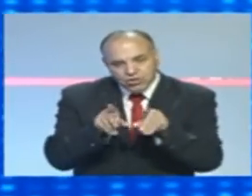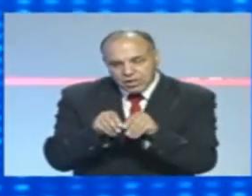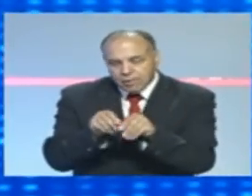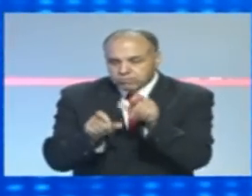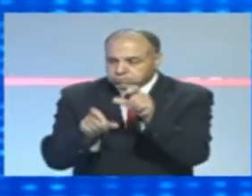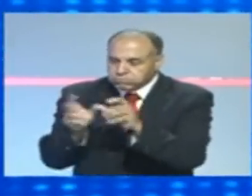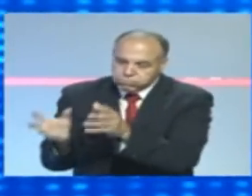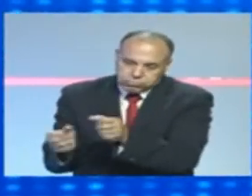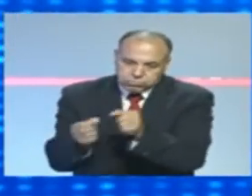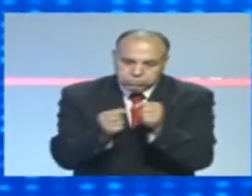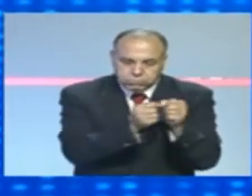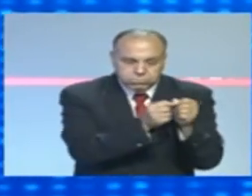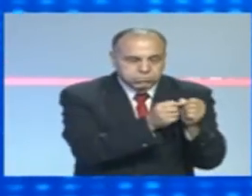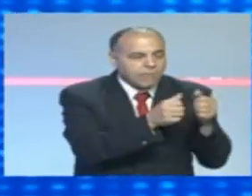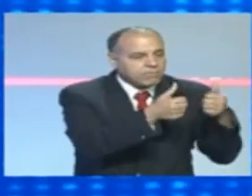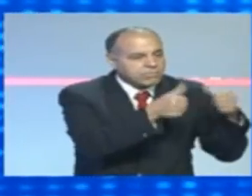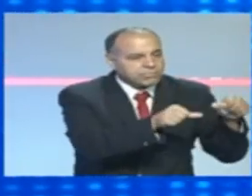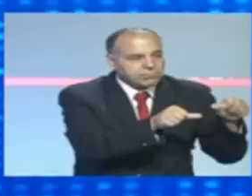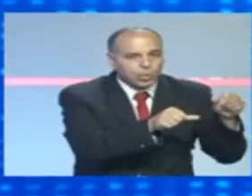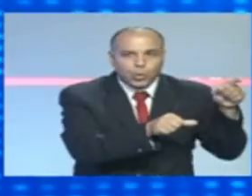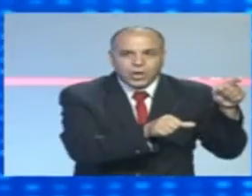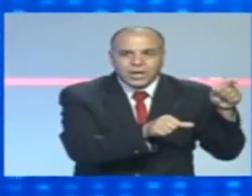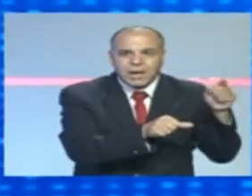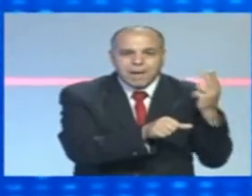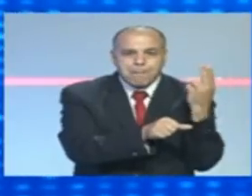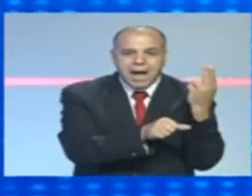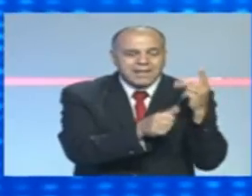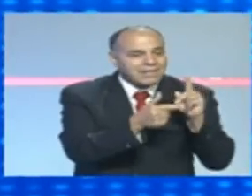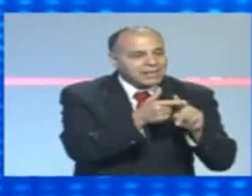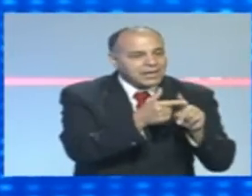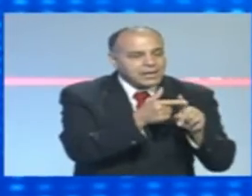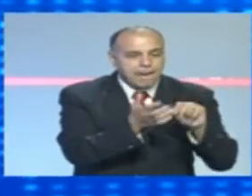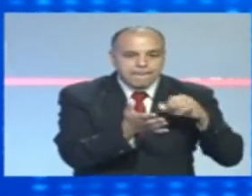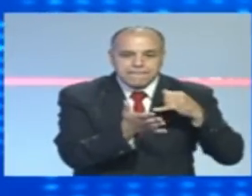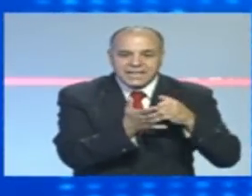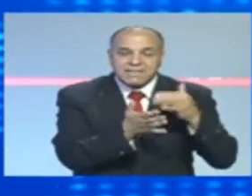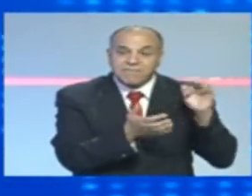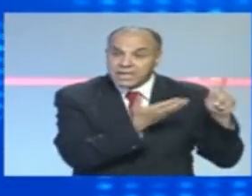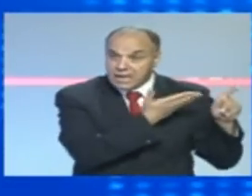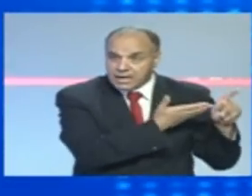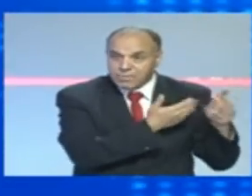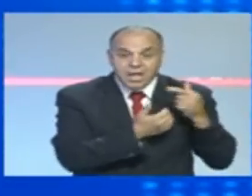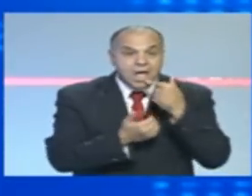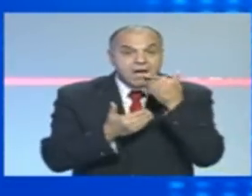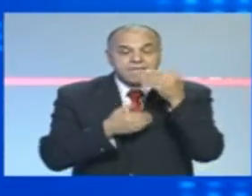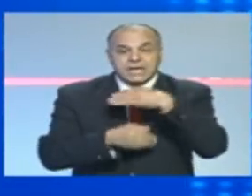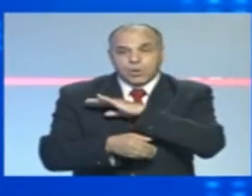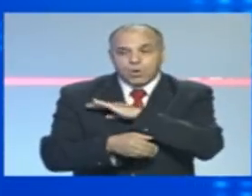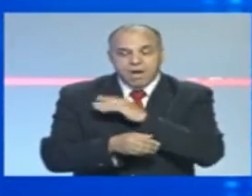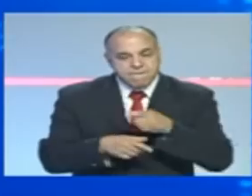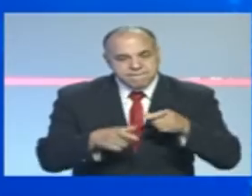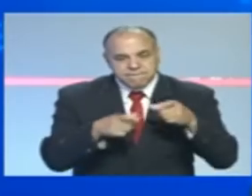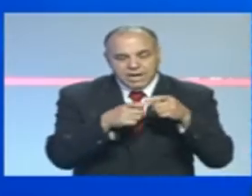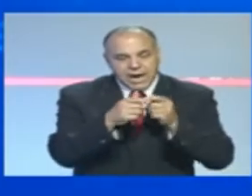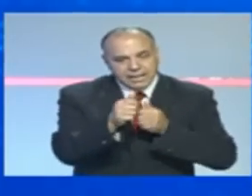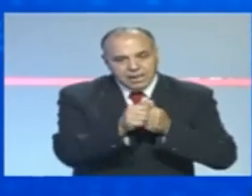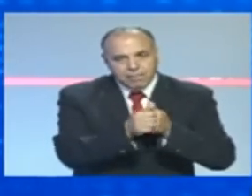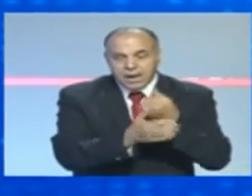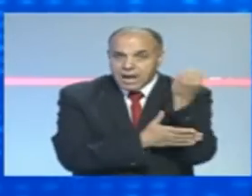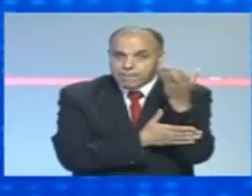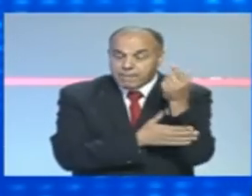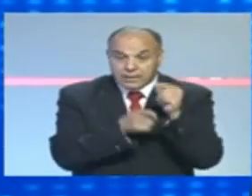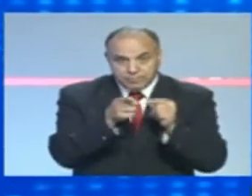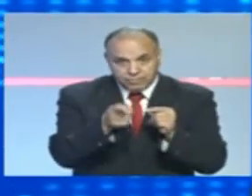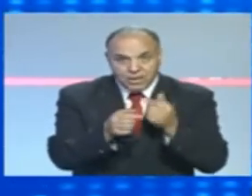المتساكنين وايوائهم في احد المعاهد الثانويه بمدينه فرن انا فيما تولت فرق المتابعه للحمايه